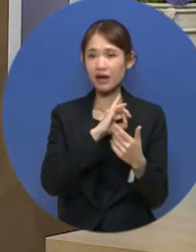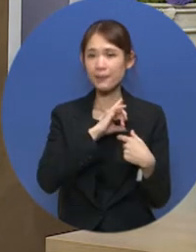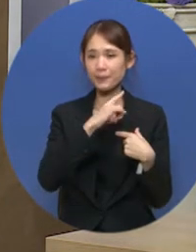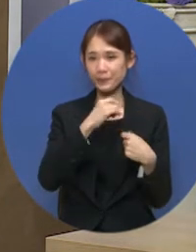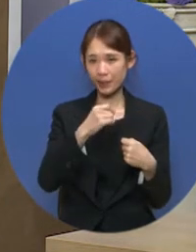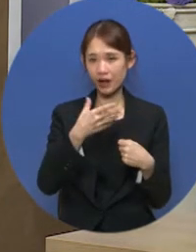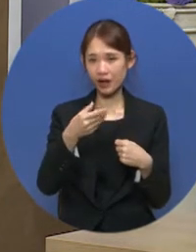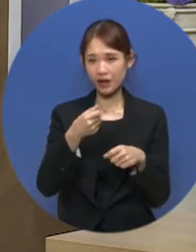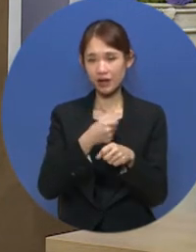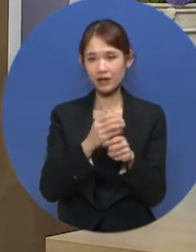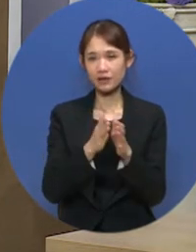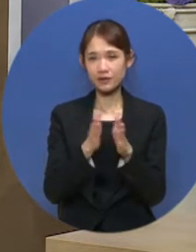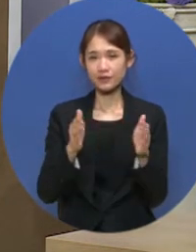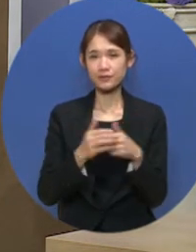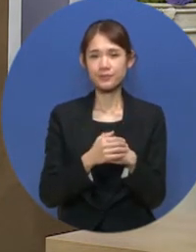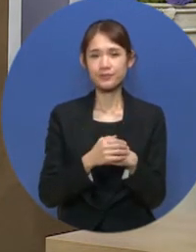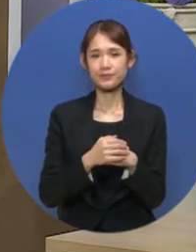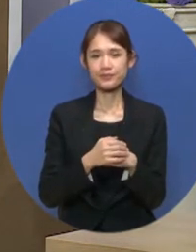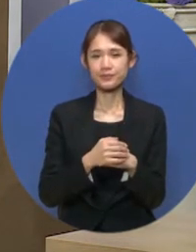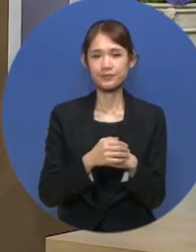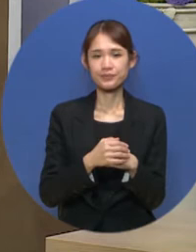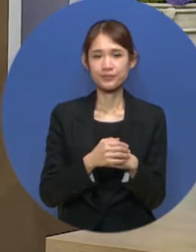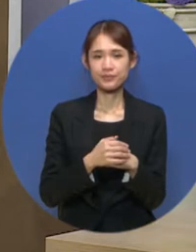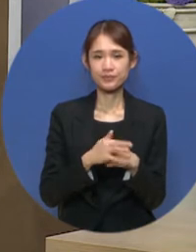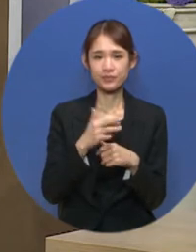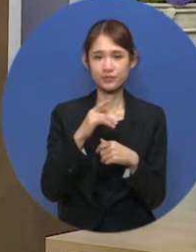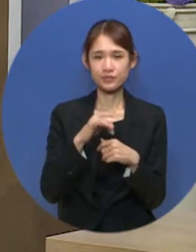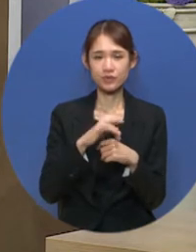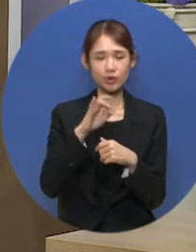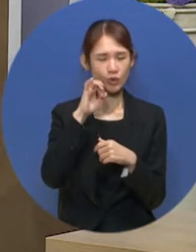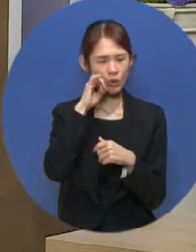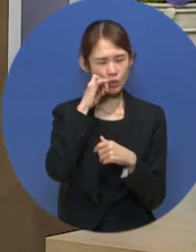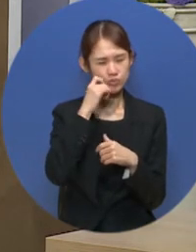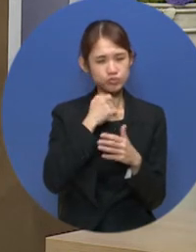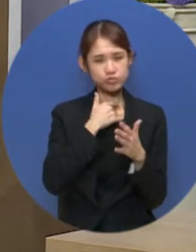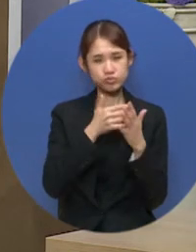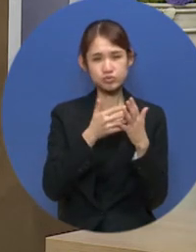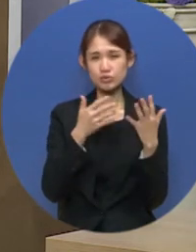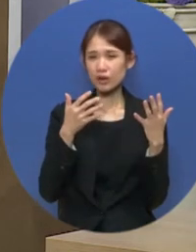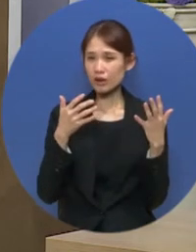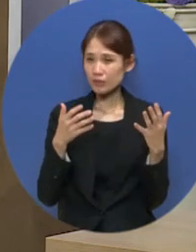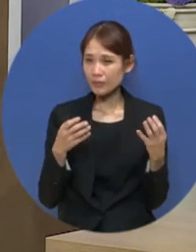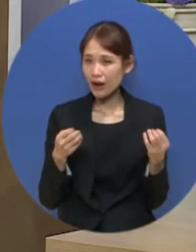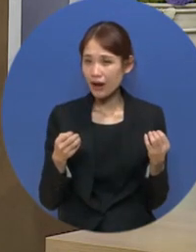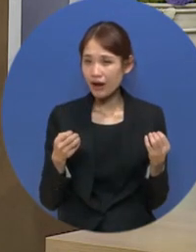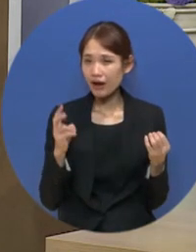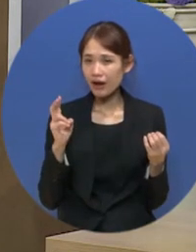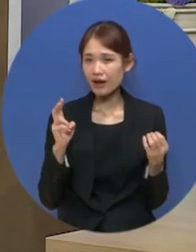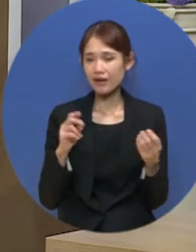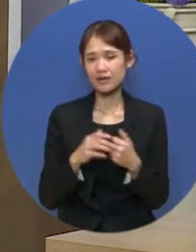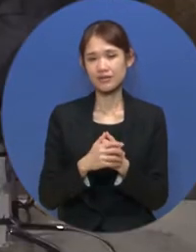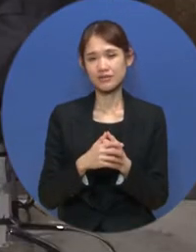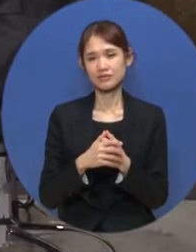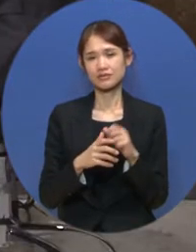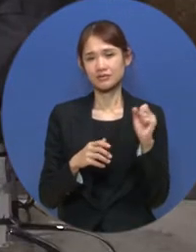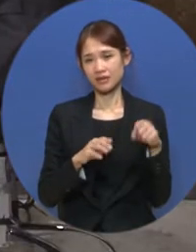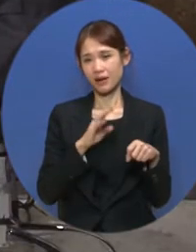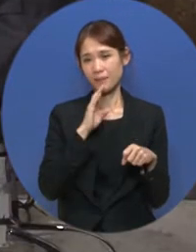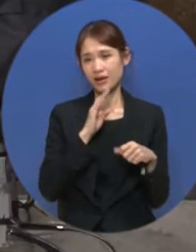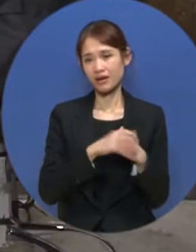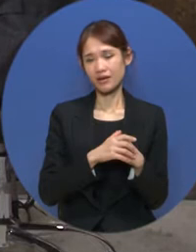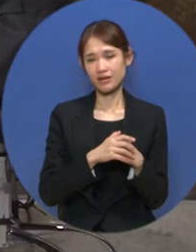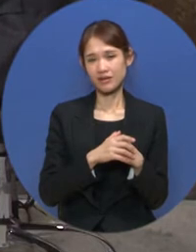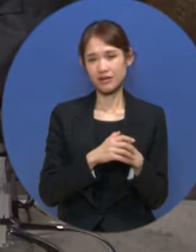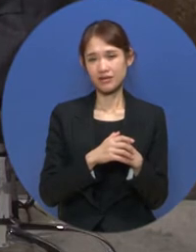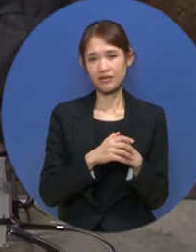날에 론칭을 하셨는데요. 론칭하기까지 어려움도 많으셨을 것 같아요. 네.